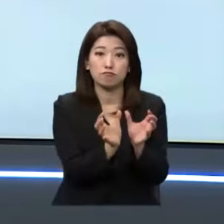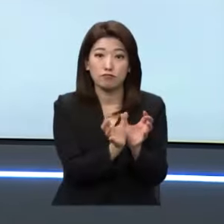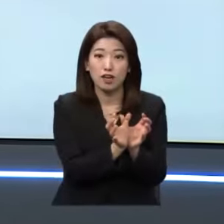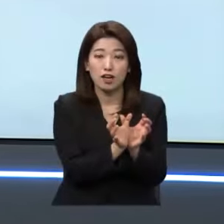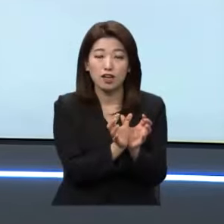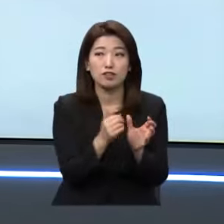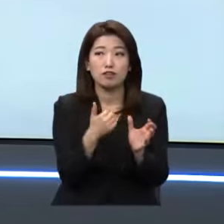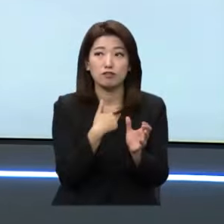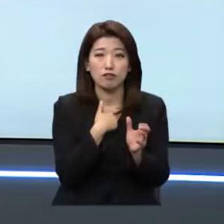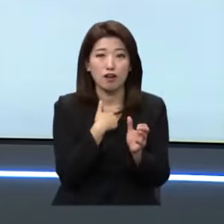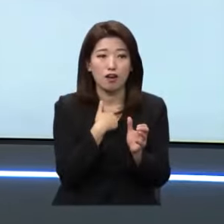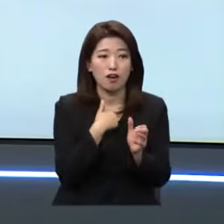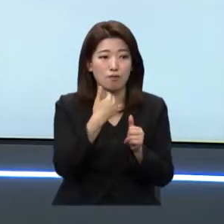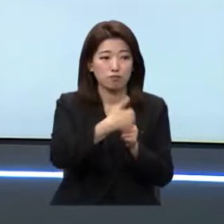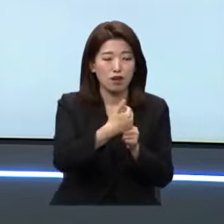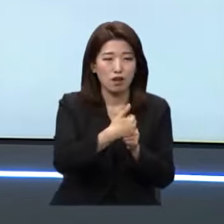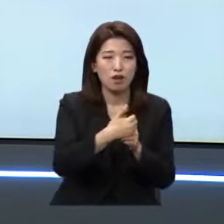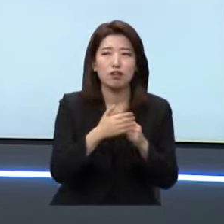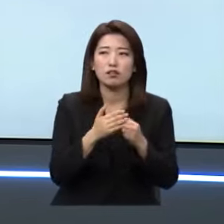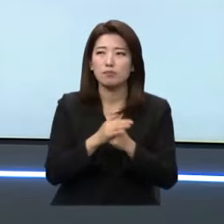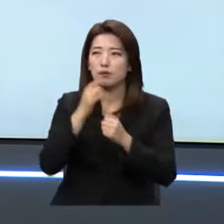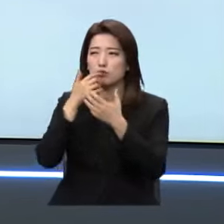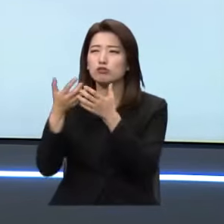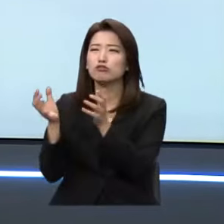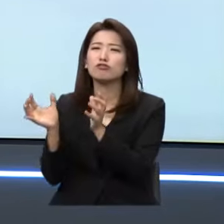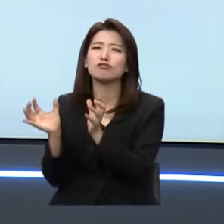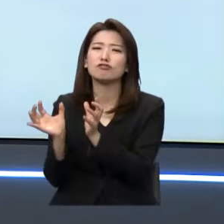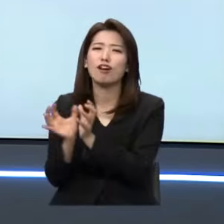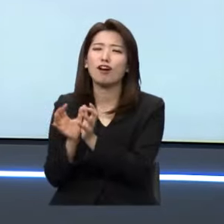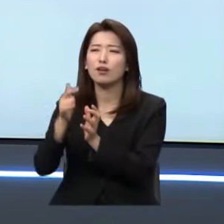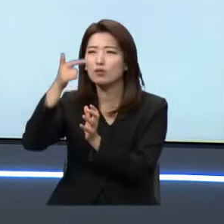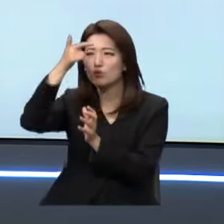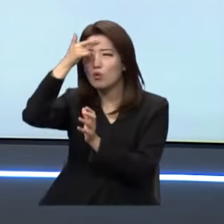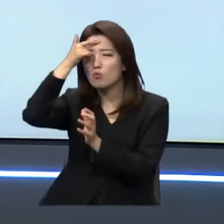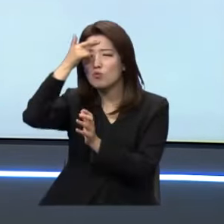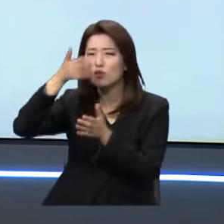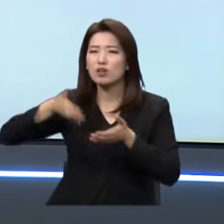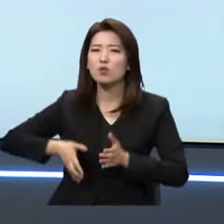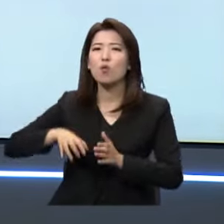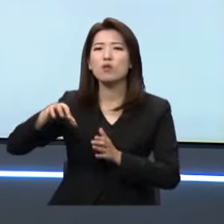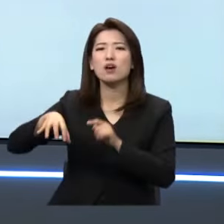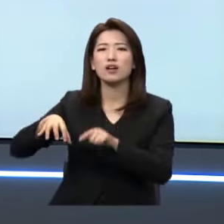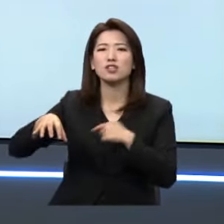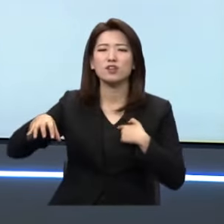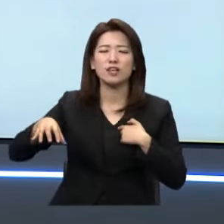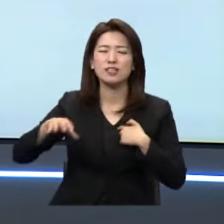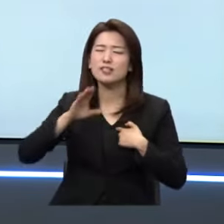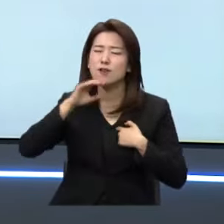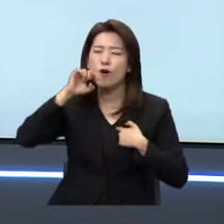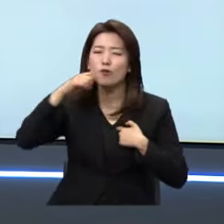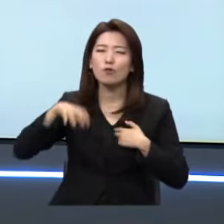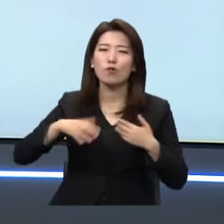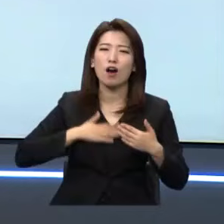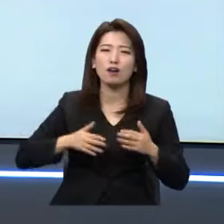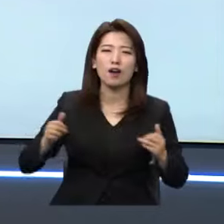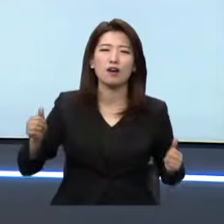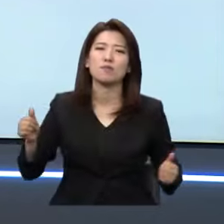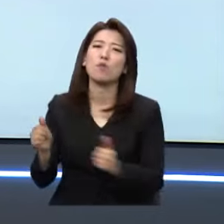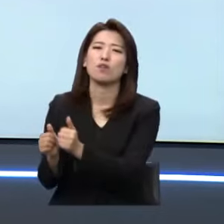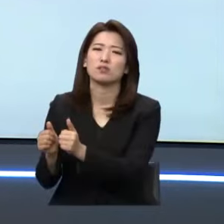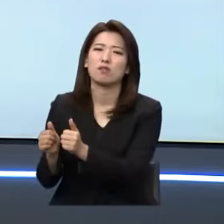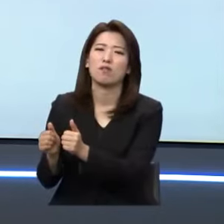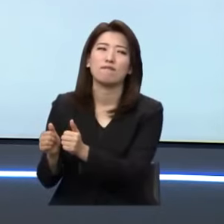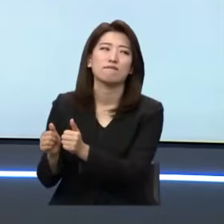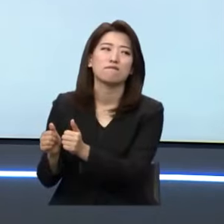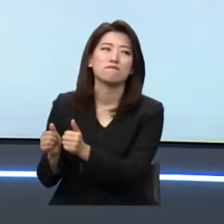노무현 대통령 구향 김해 봉화에서 사직생 싸웠었다라고 얘기를 하면서 제가 험지 전용 철세 아닌데